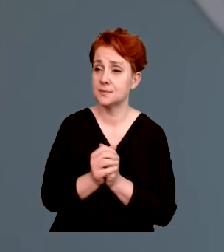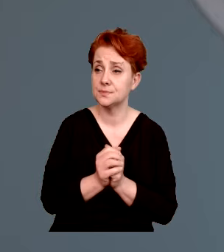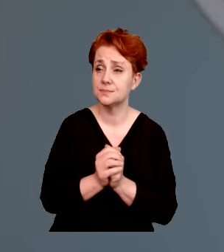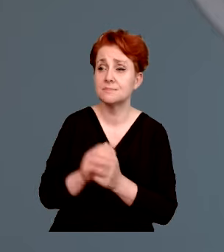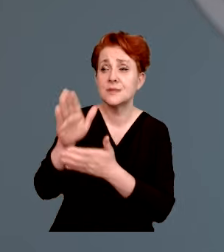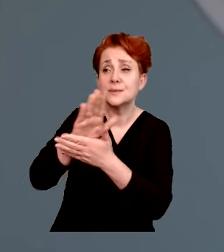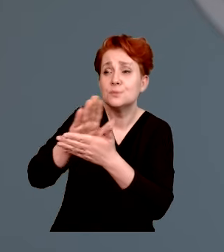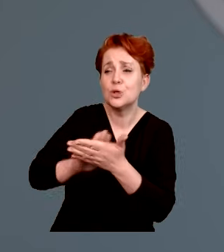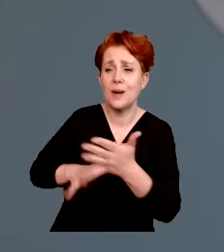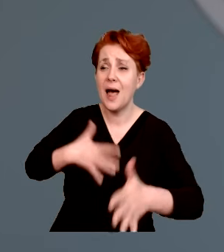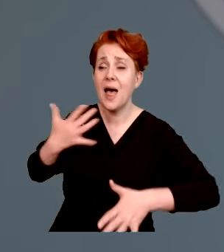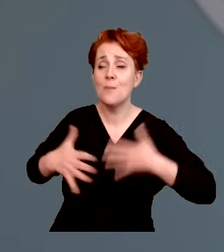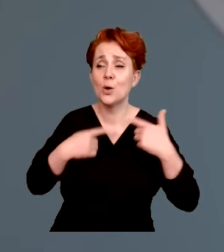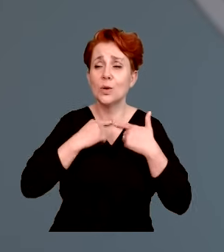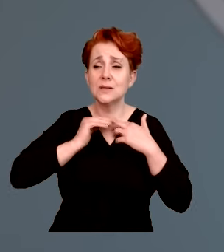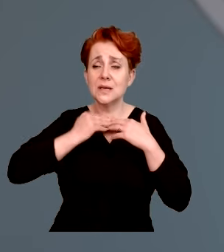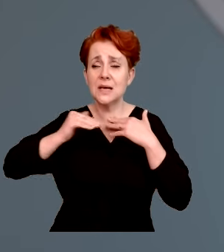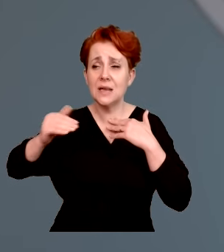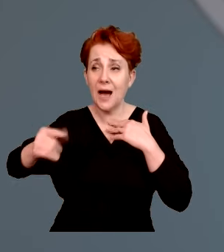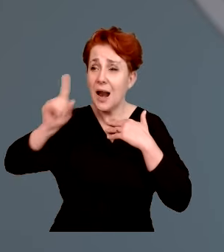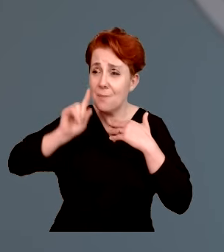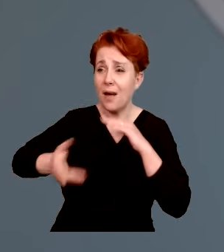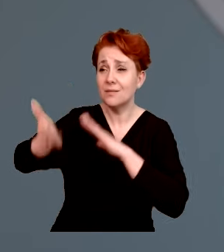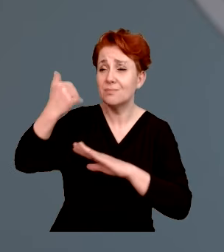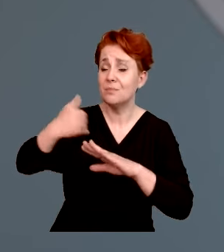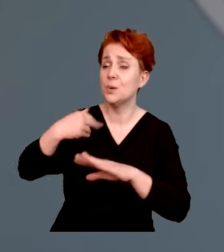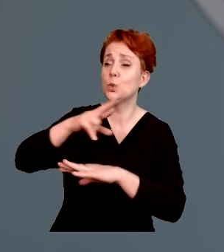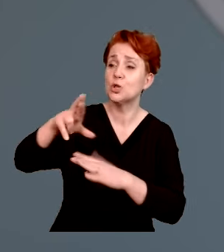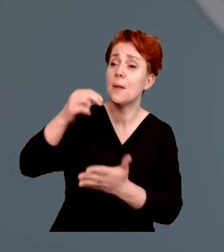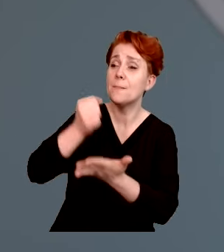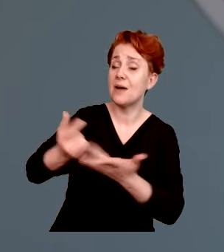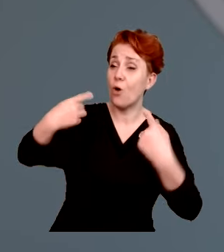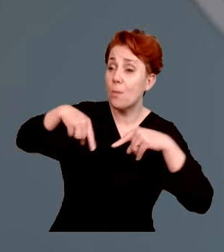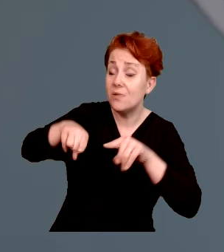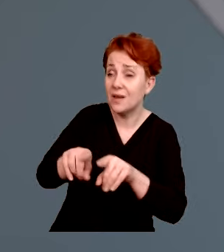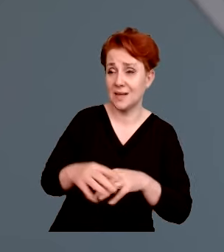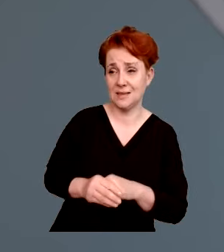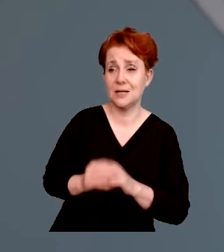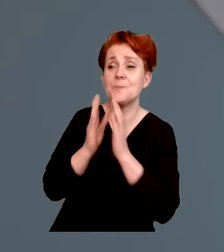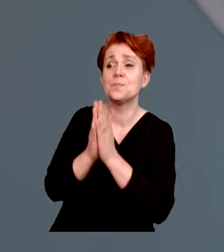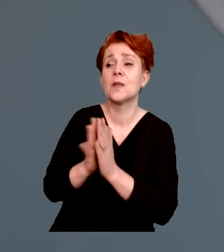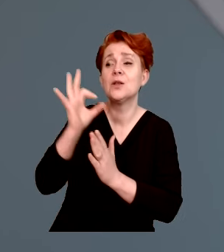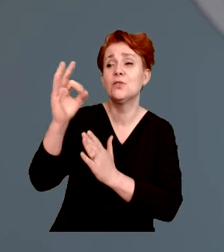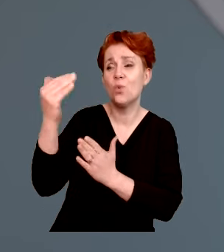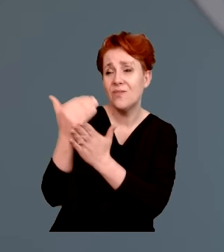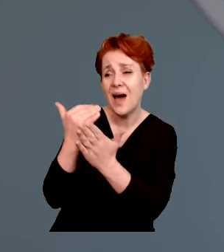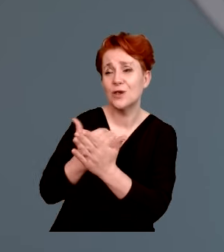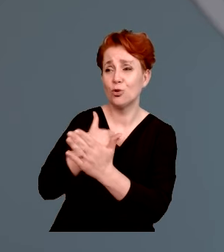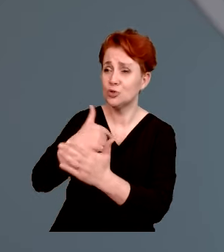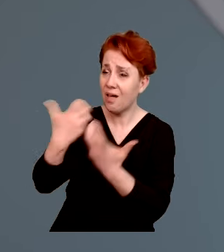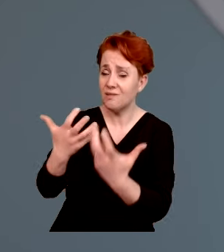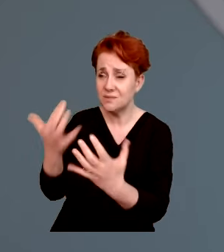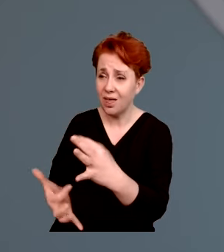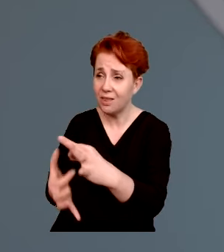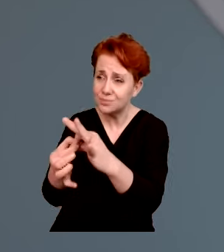przepraszam za te emocje, ale przecież był pan rzecznikiem praw obywatelskich. Chcę się odwołać do pana wartości i